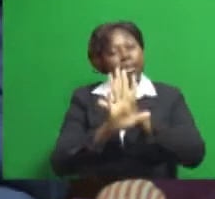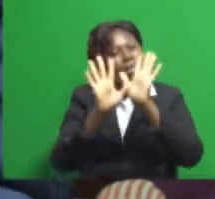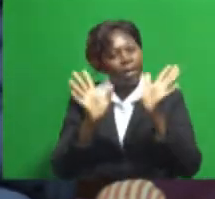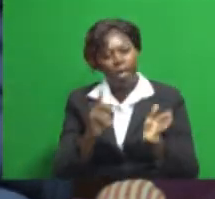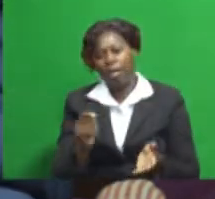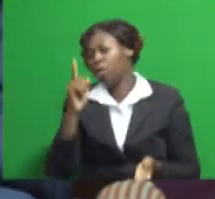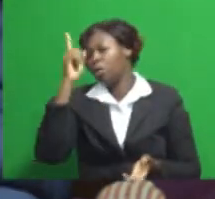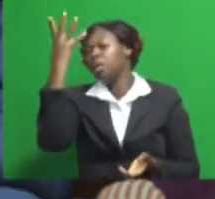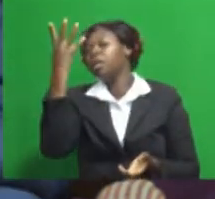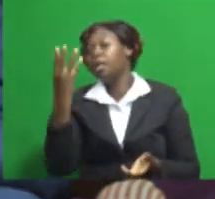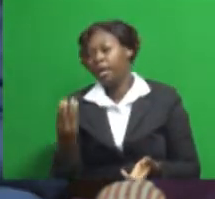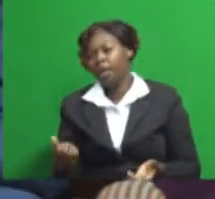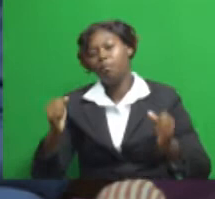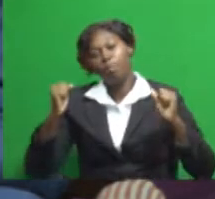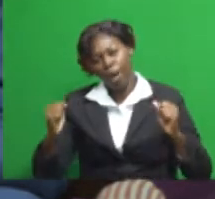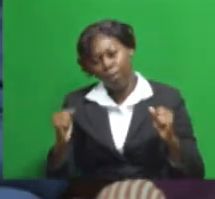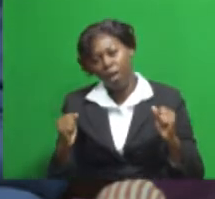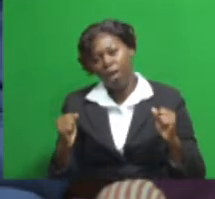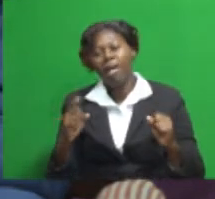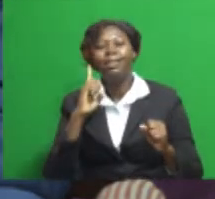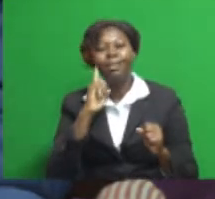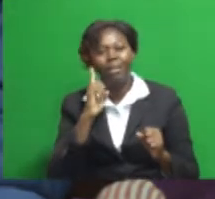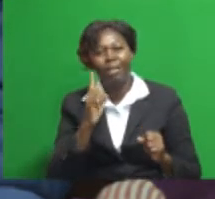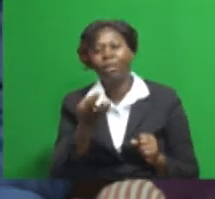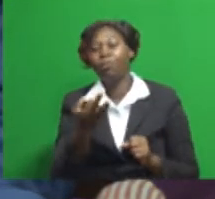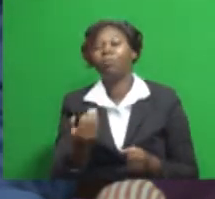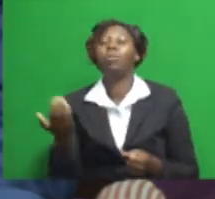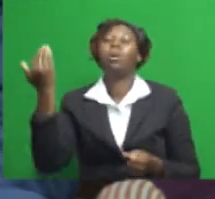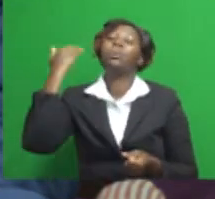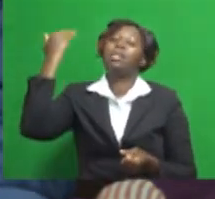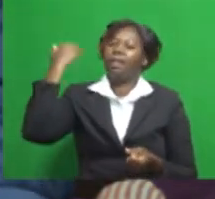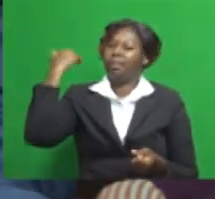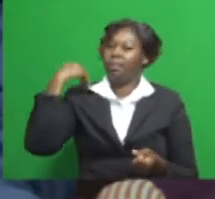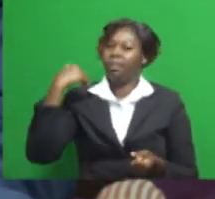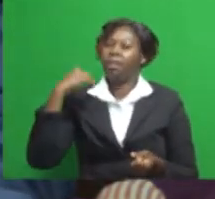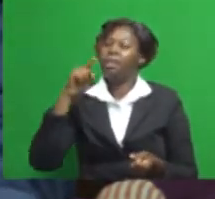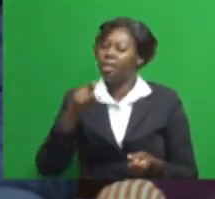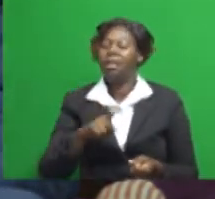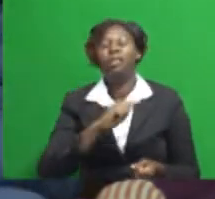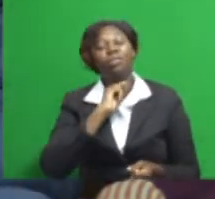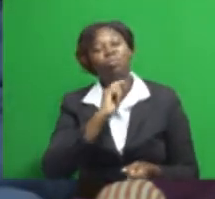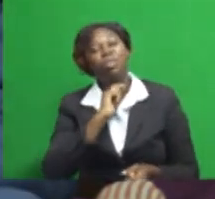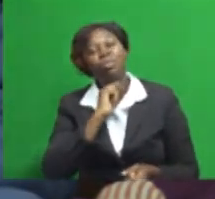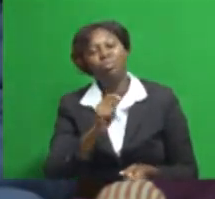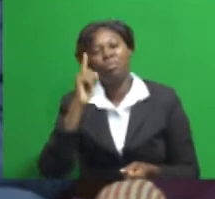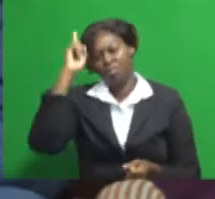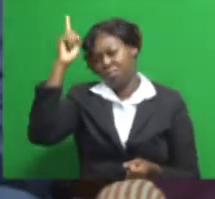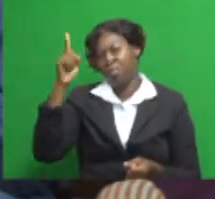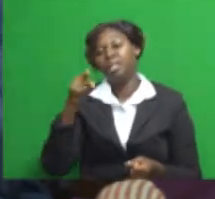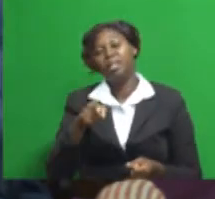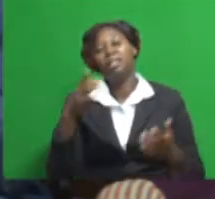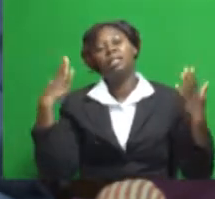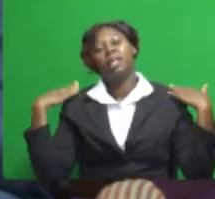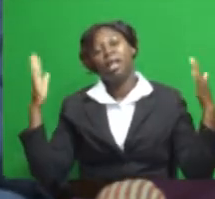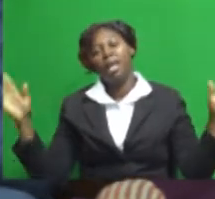achiine simba raingove naro kudhara right asi Mwari wengano ndi Mwari aririyo ngirozi dzake dzinobata